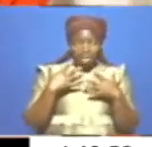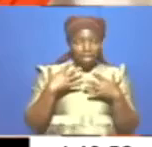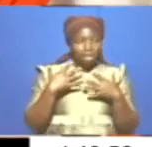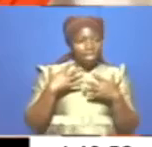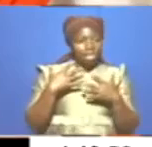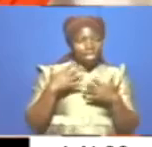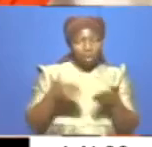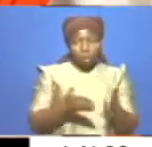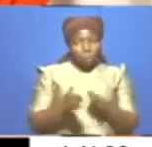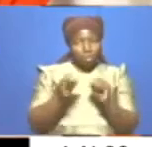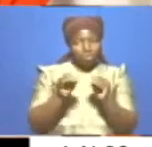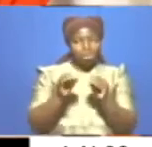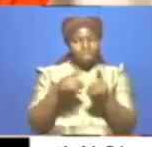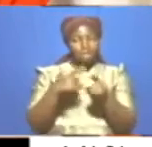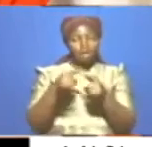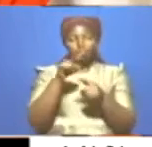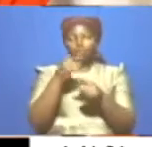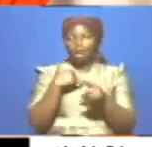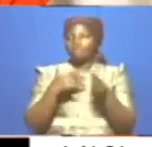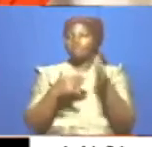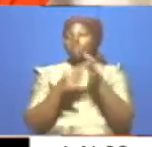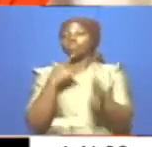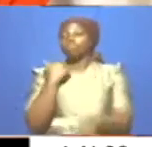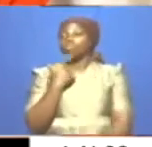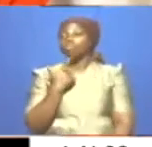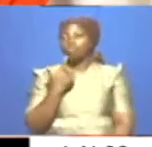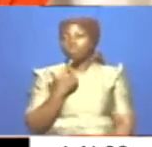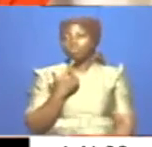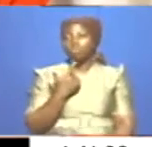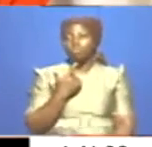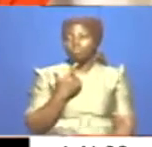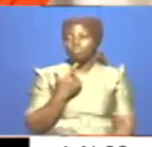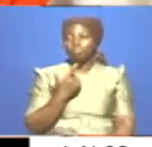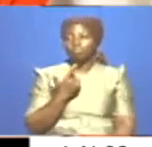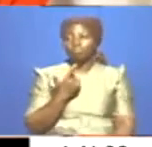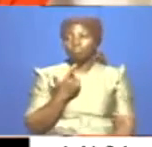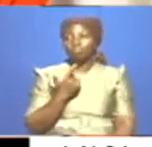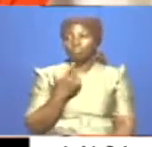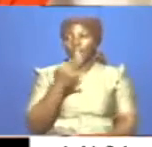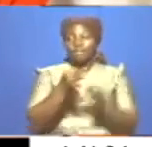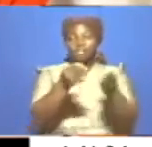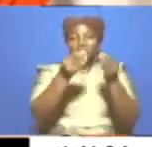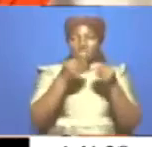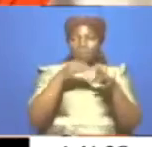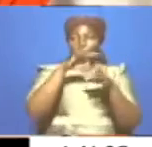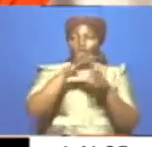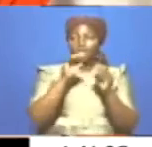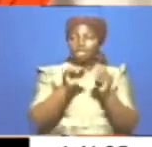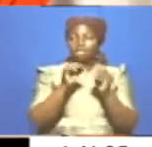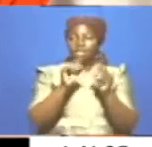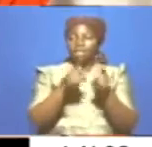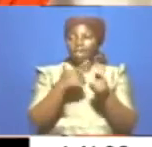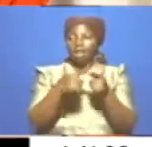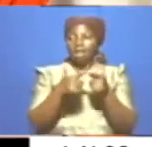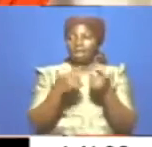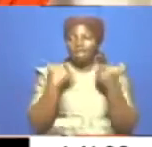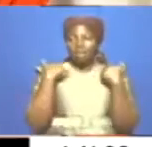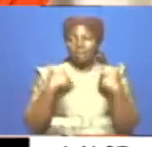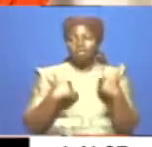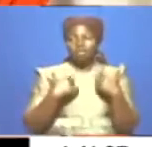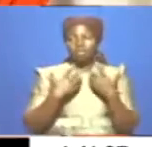nani mashuzi? Ama sio? Ukininyima kunde, ama sio? Utakuwa umenipunguzia nini? Nitapata ngapi